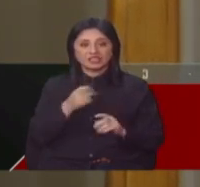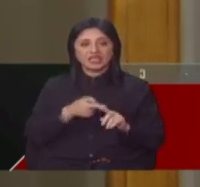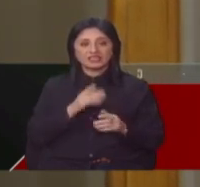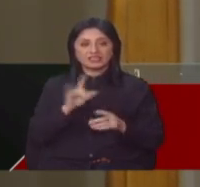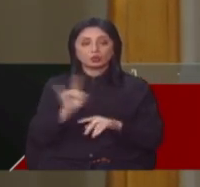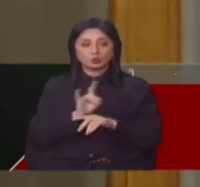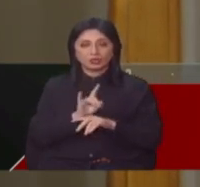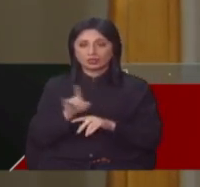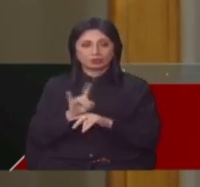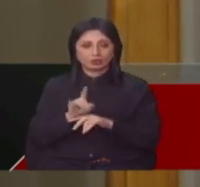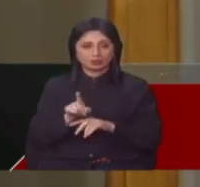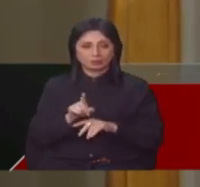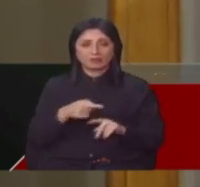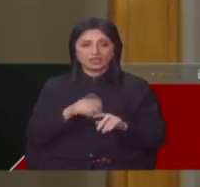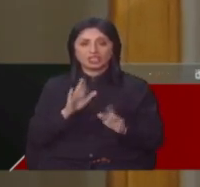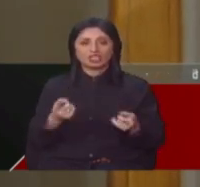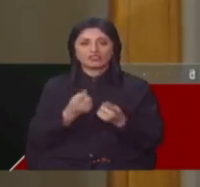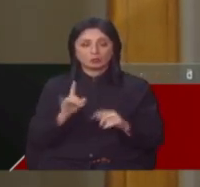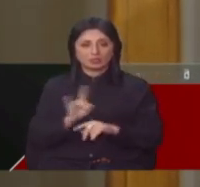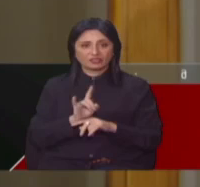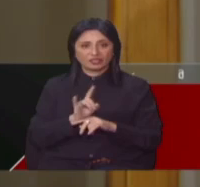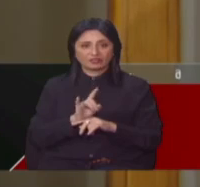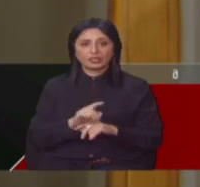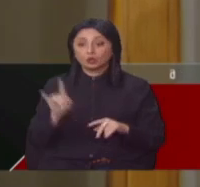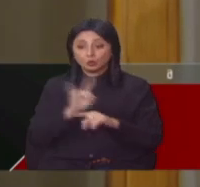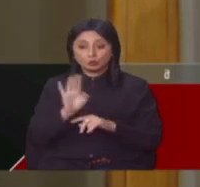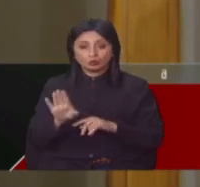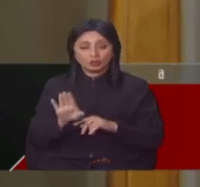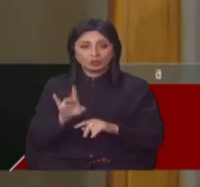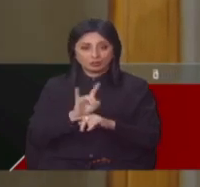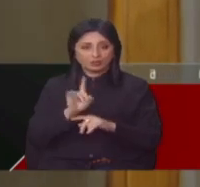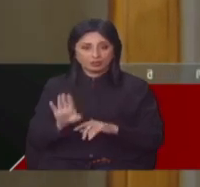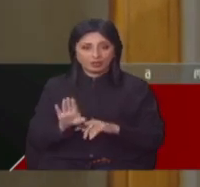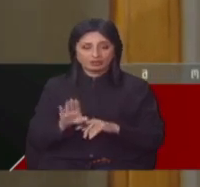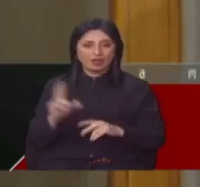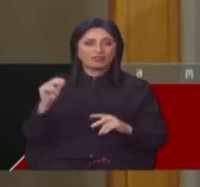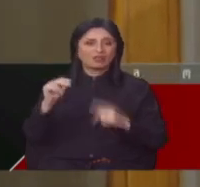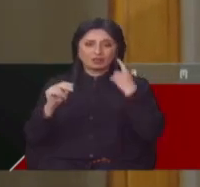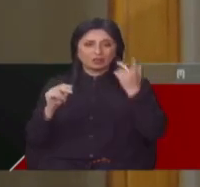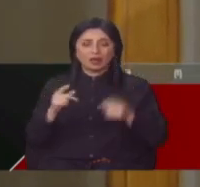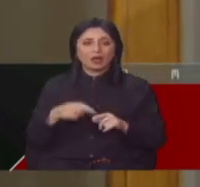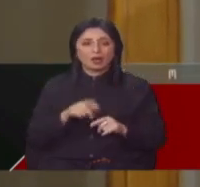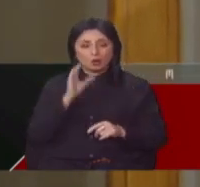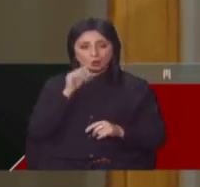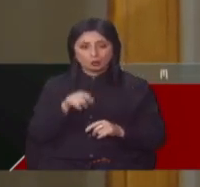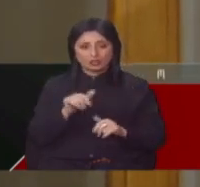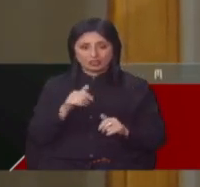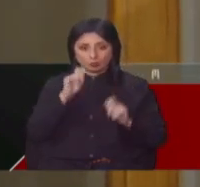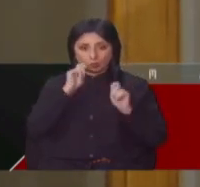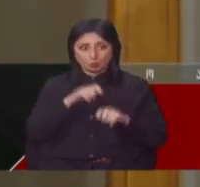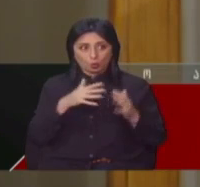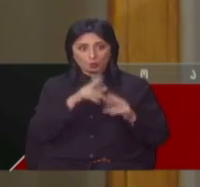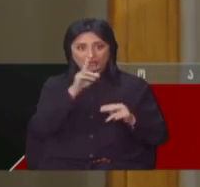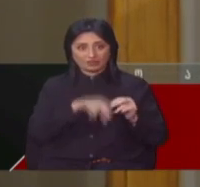esari stcoili, esari stcoili, esari șoalebruit stcoili. Coilia, coilia, coilia. Rogorski, Rogorski ucrainește mi